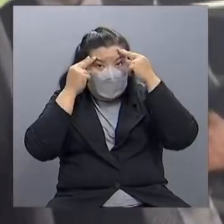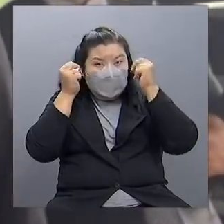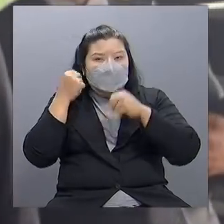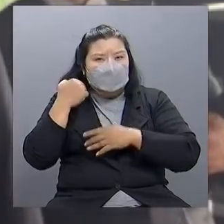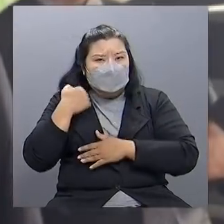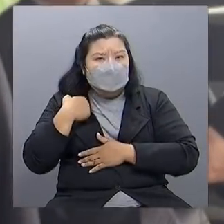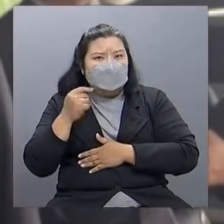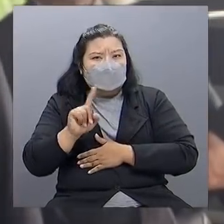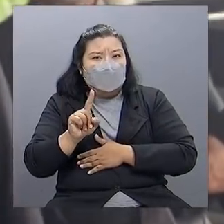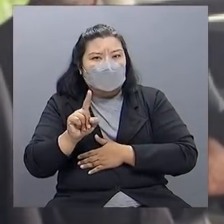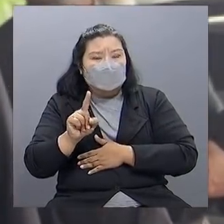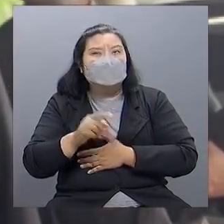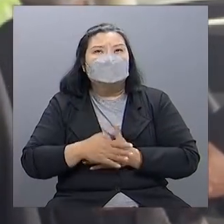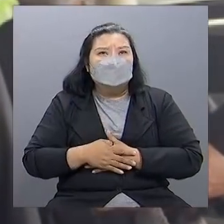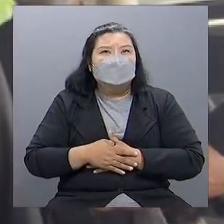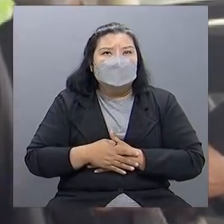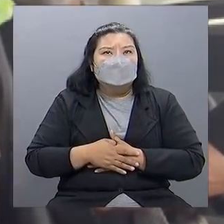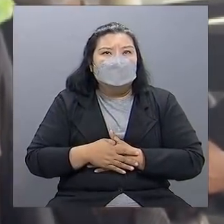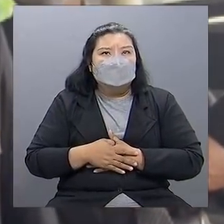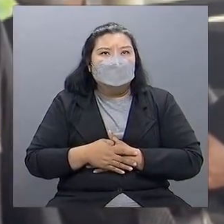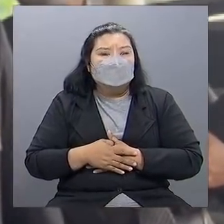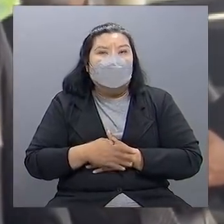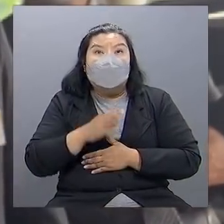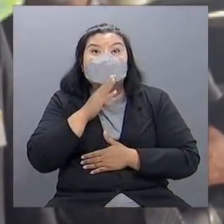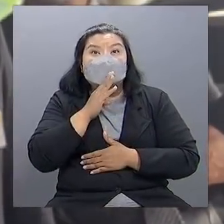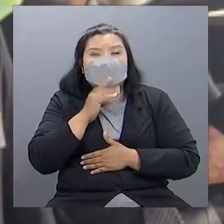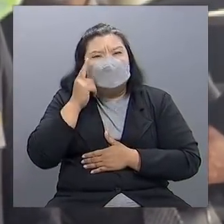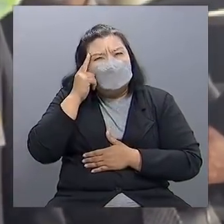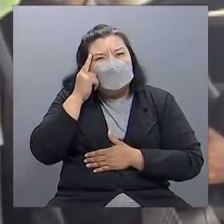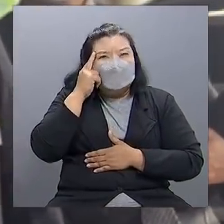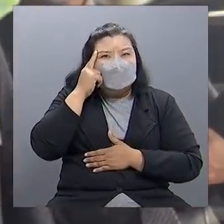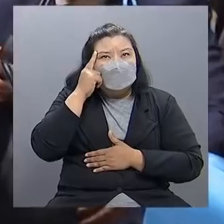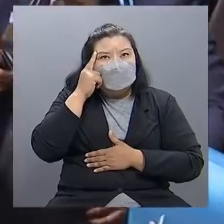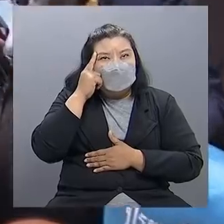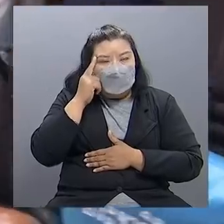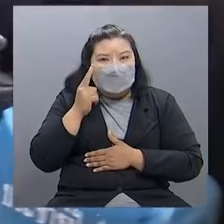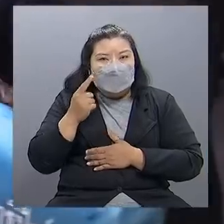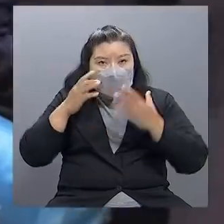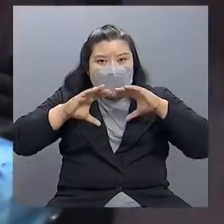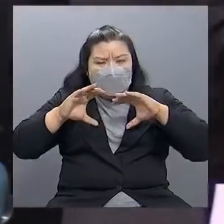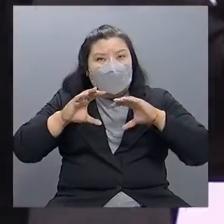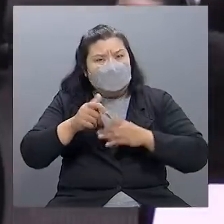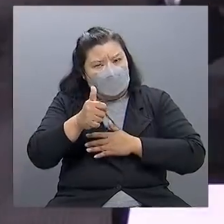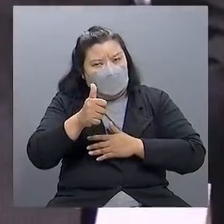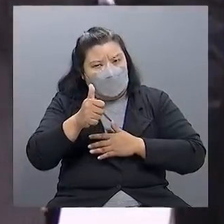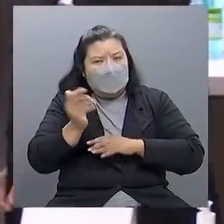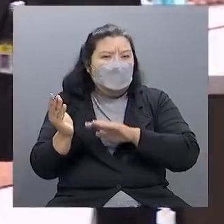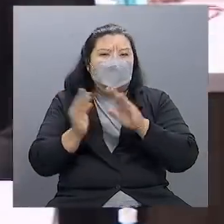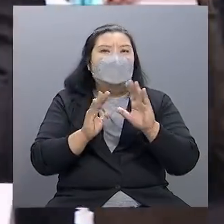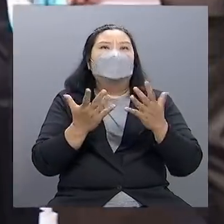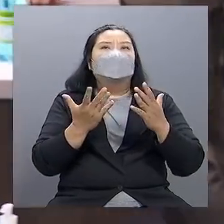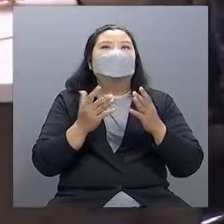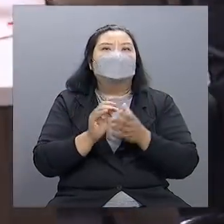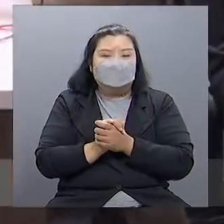คิดว่าจริงๆถ้าเราดูแต่เรื่องของความจริงๆถ้าเจอท่าก็จะบาน e0คุณไปไทยเป็นพรรคการเมืองขนาด